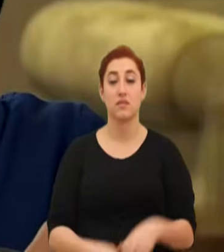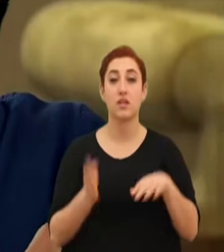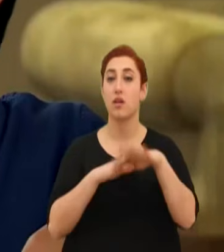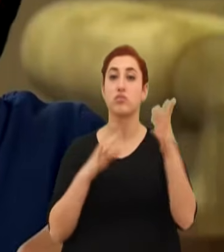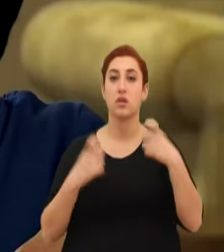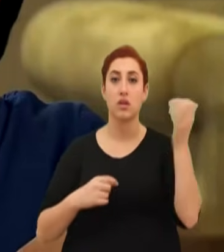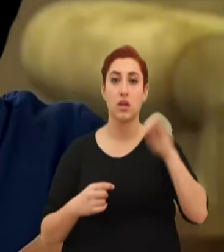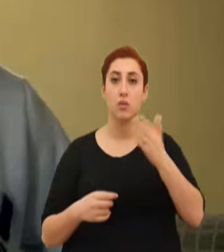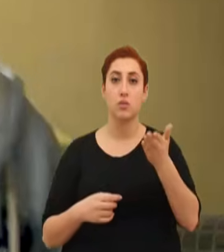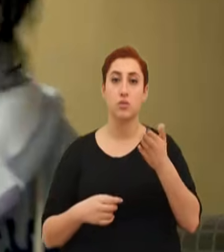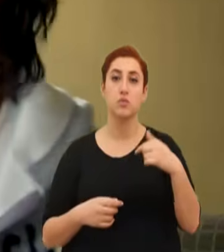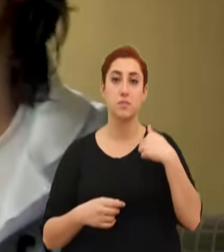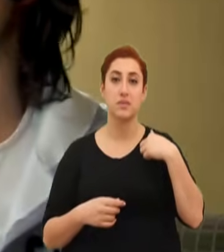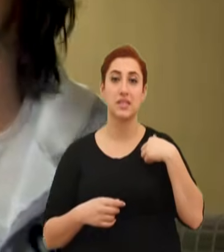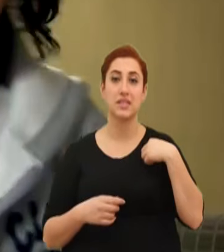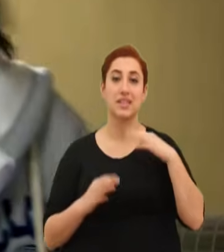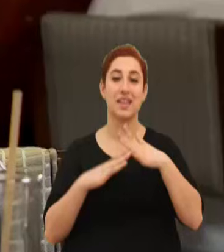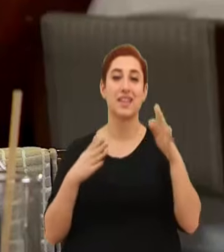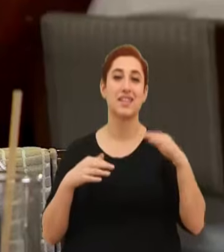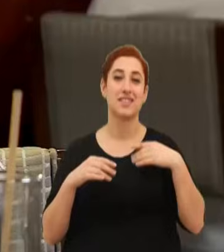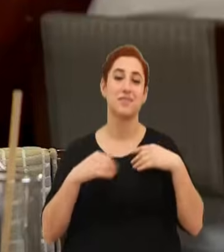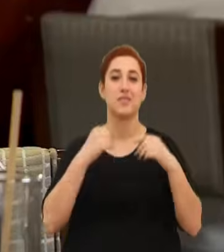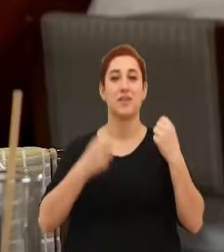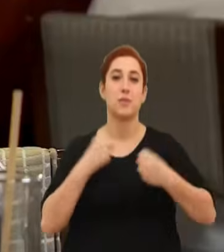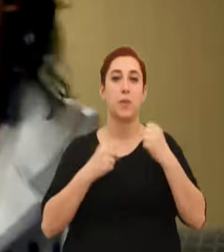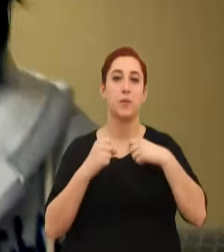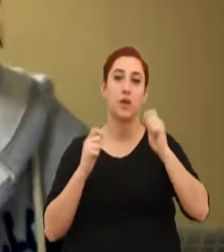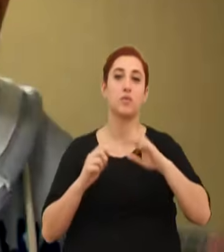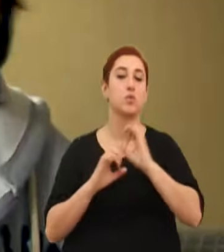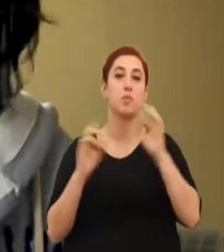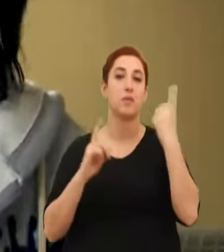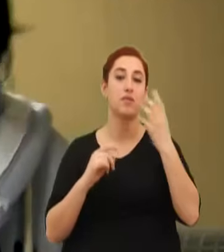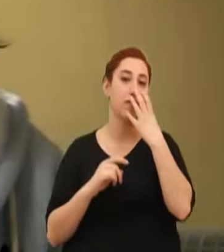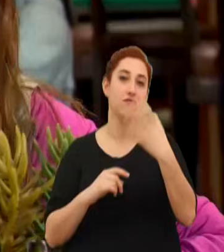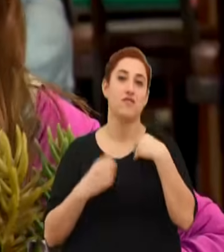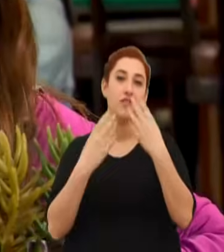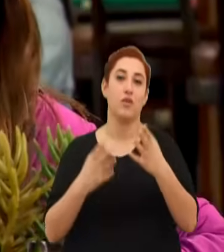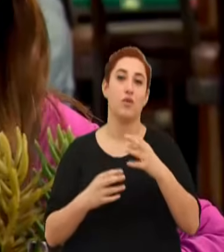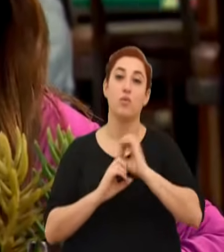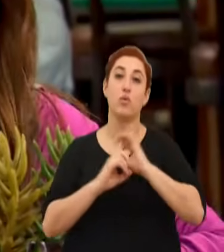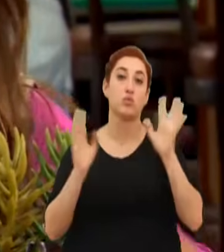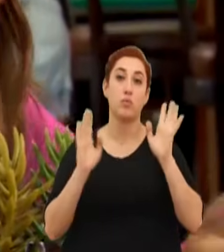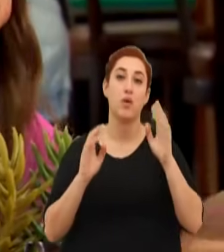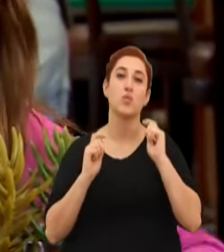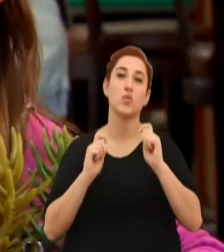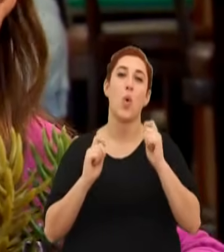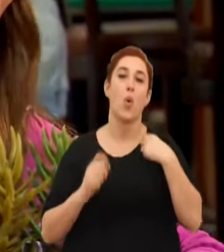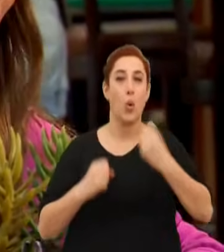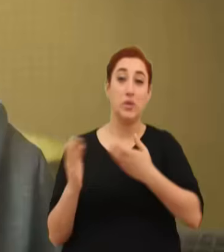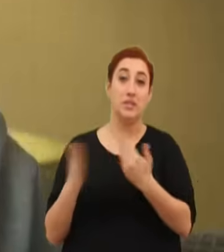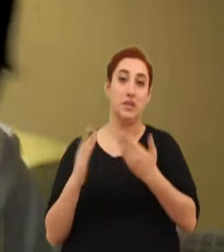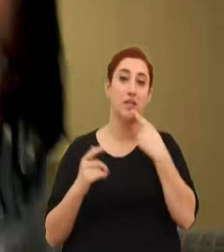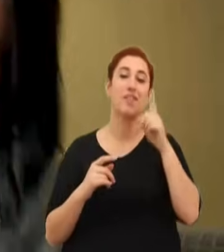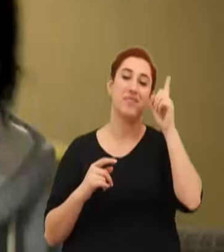Ne yapıyorsunuz? Nereden geliyorsunuz böyle? Biz deniz kıyısındaydık, biraz koştuk. Müthiş bir şey, herkese tavsiye ediyorum. Müthişmiş. Zorla koşturdum